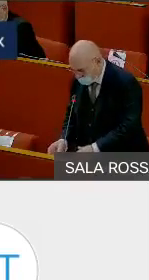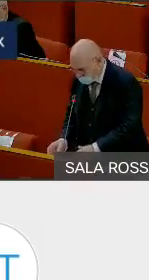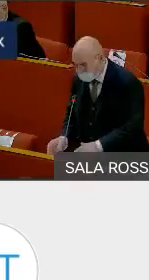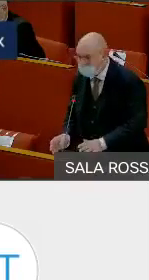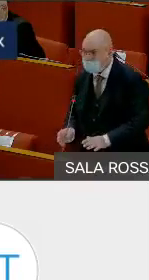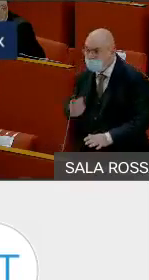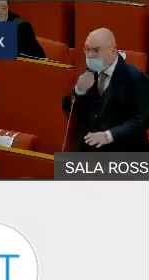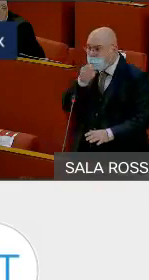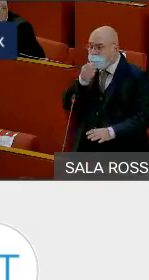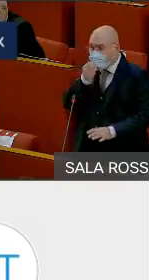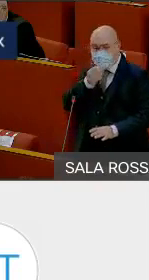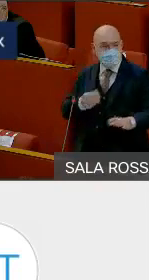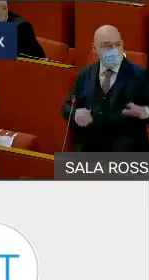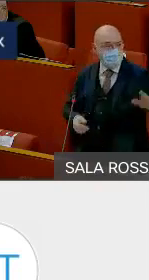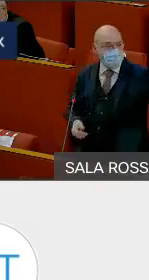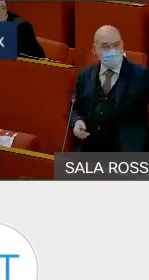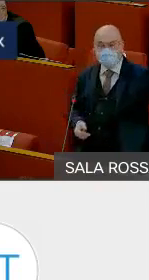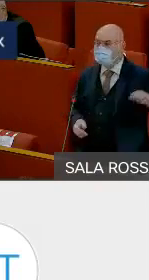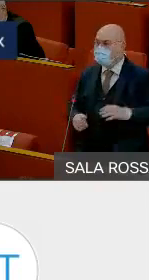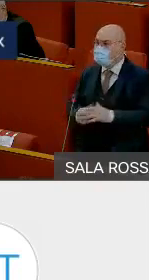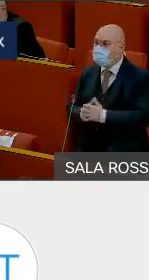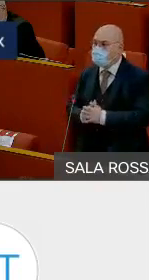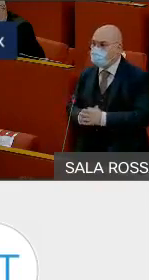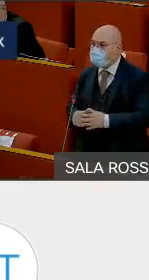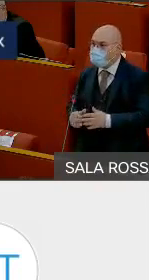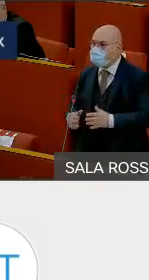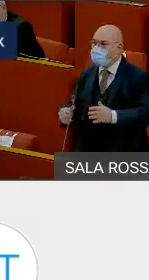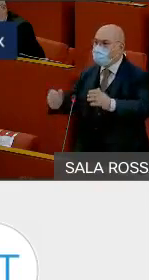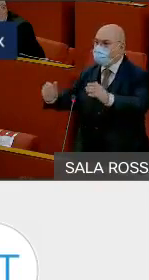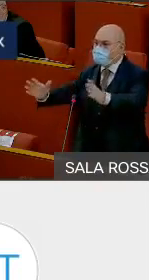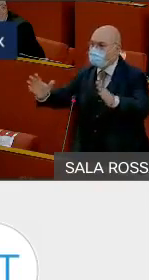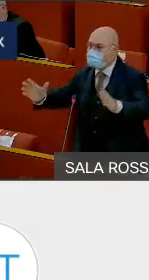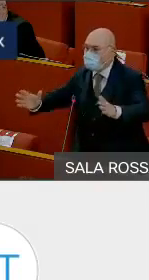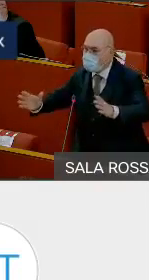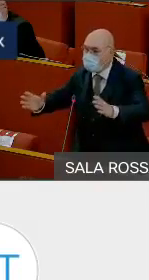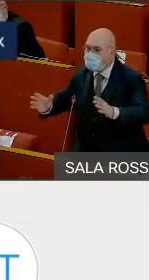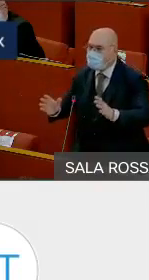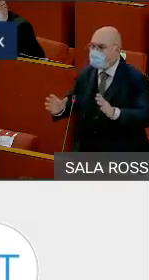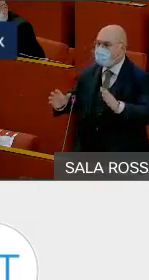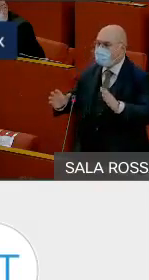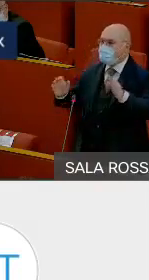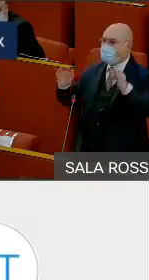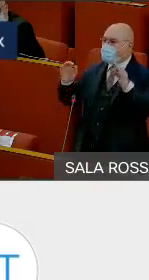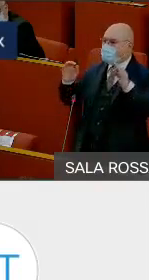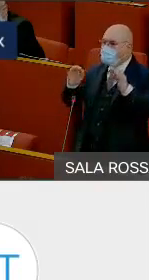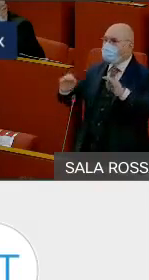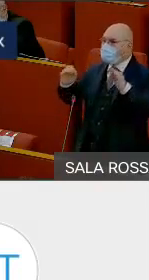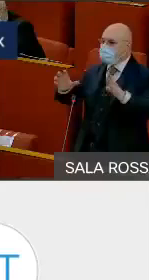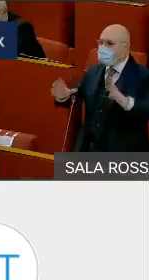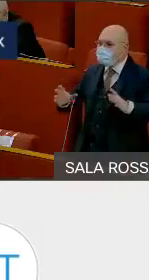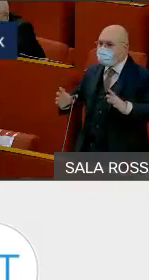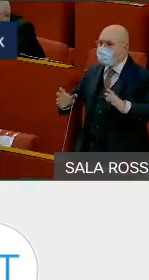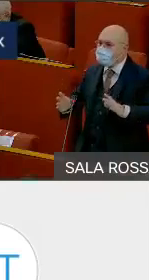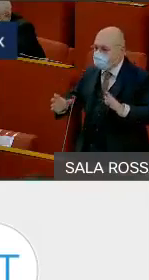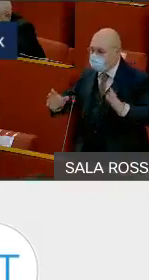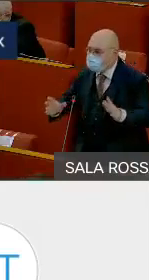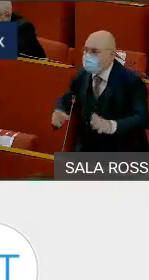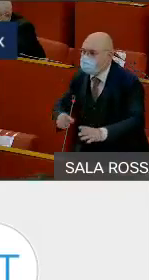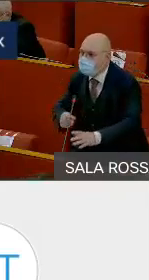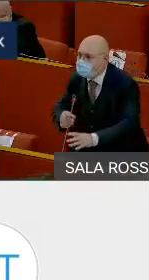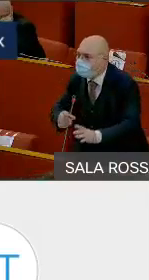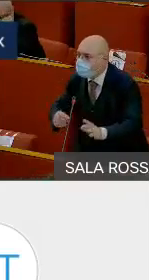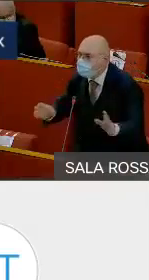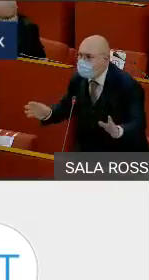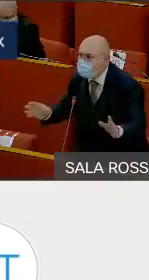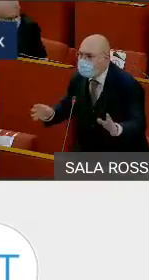chiari il consigliere barone 10 ma dovete fare qualcosa ora nel momento in cui ci fosse un potenziale